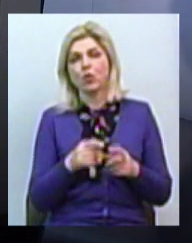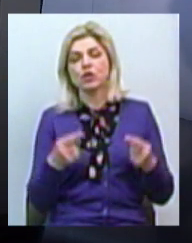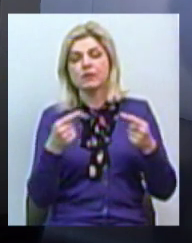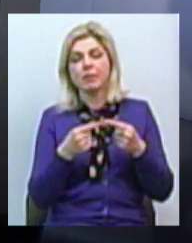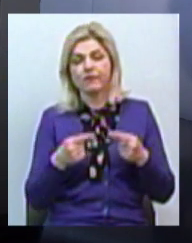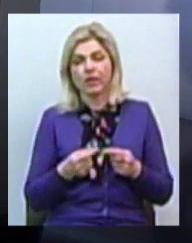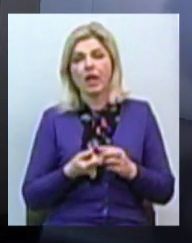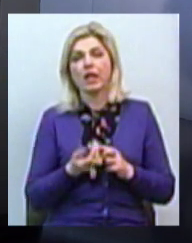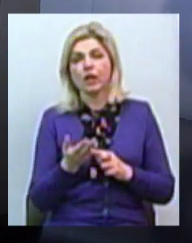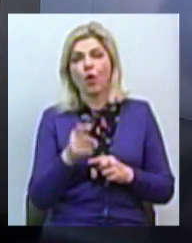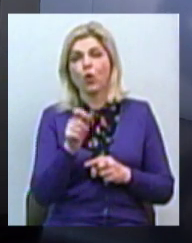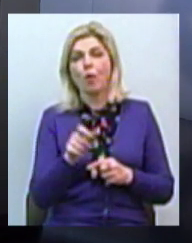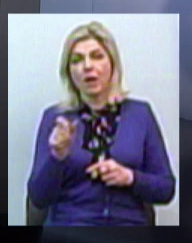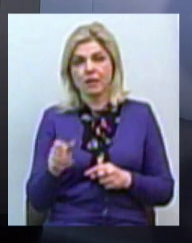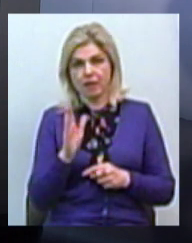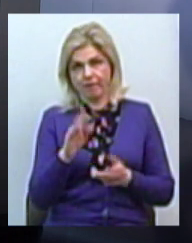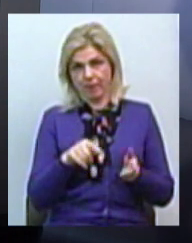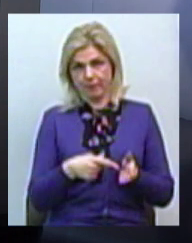кількістю громадян у місті. Тобто